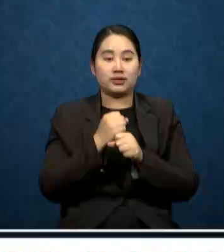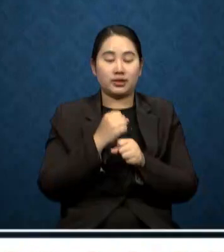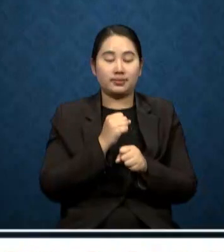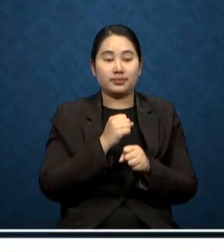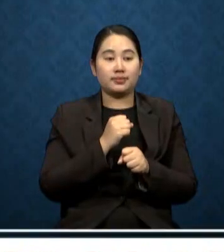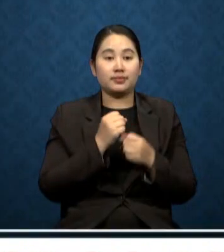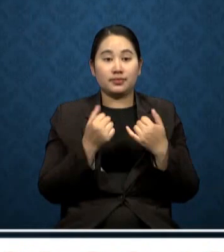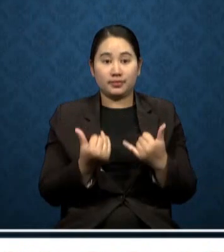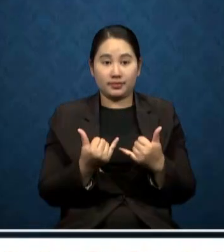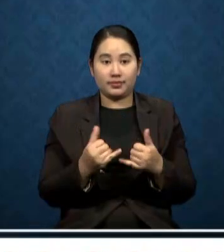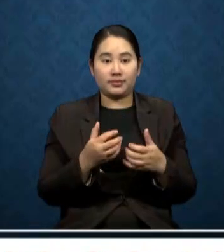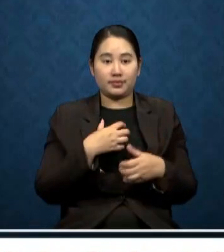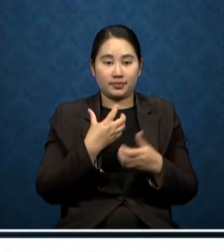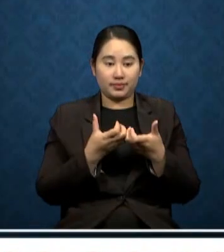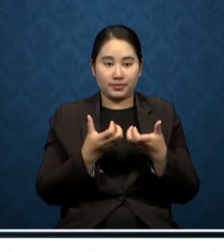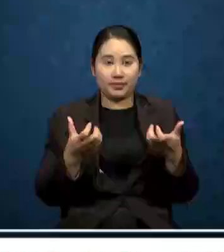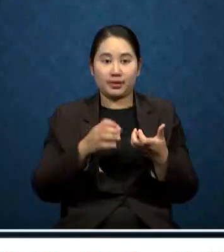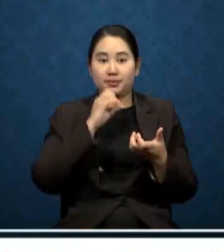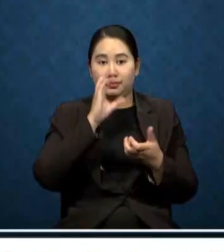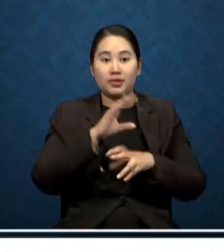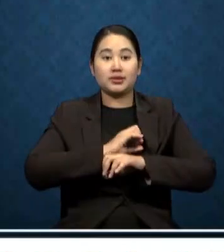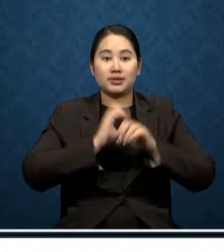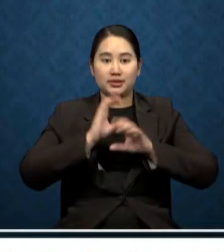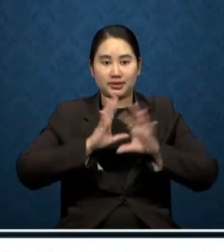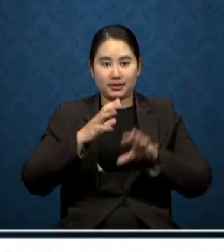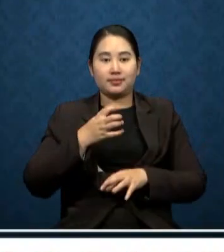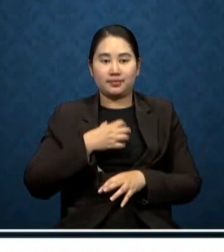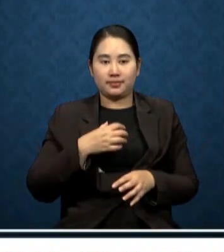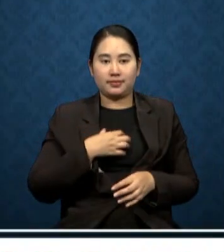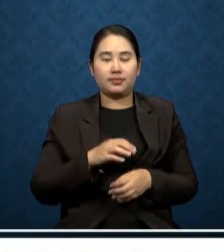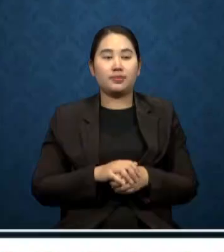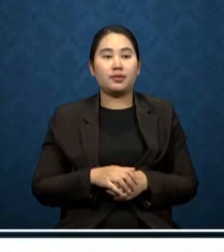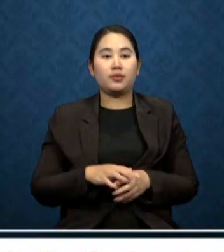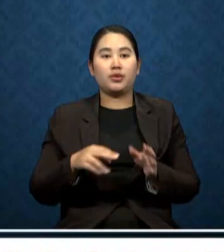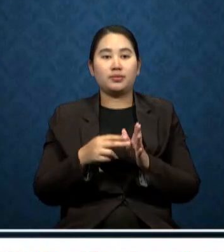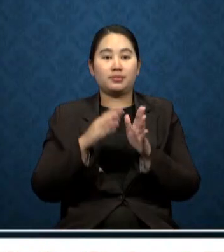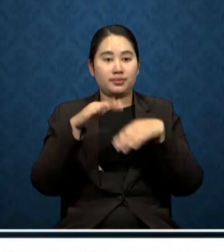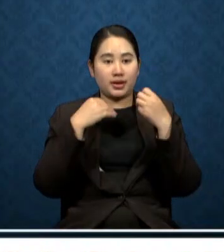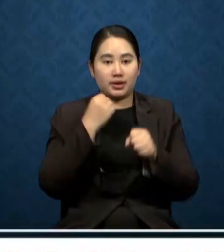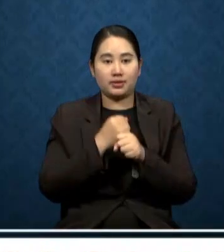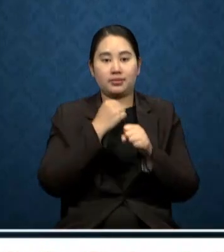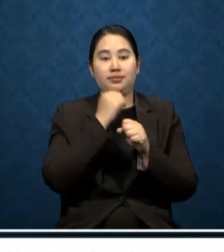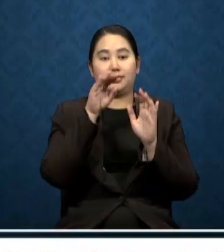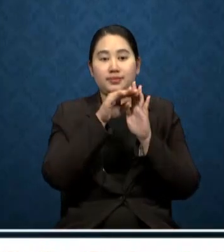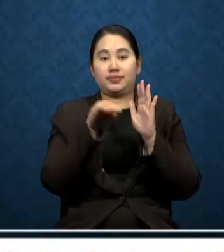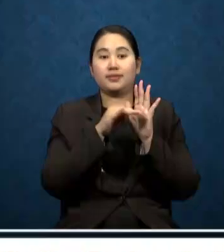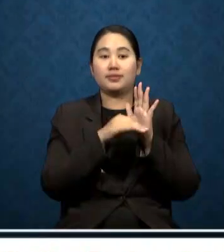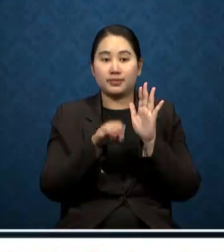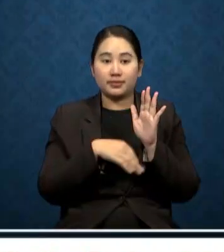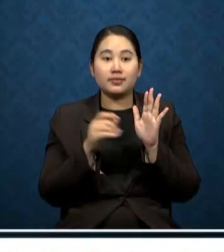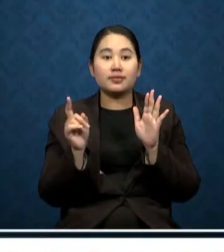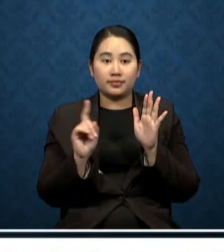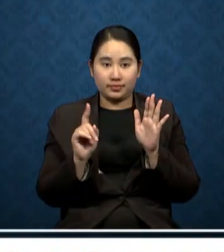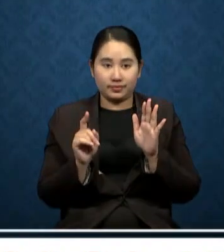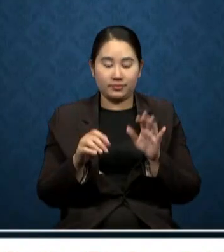อยากกใหจำแนกรูปแบบธรป cricket้ชัดเจนนะครับว่าเป็นการพัตนนี้ขั้นตอนใด ระดับใดก